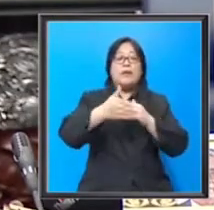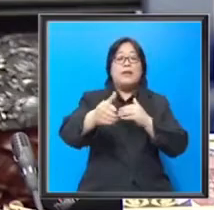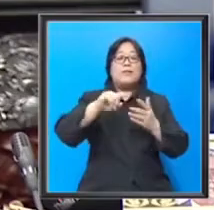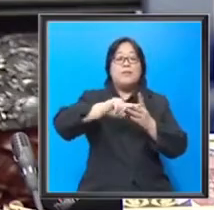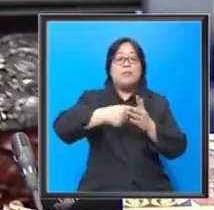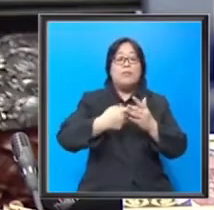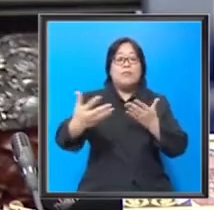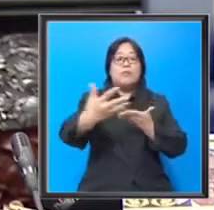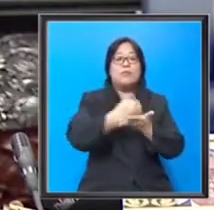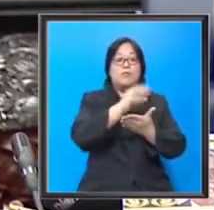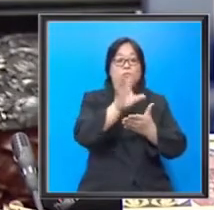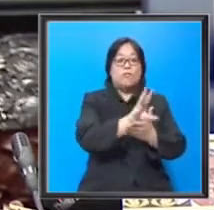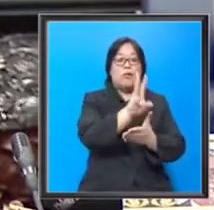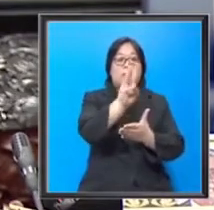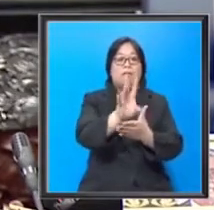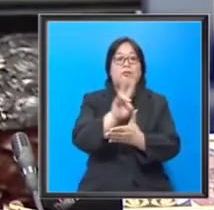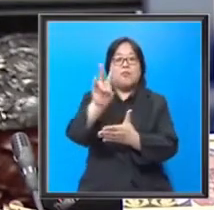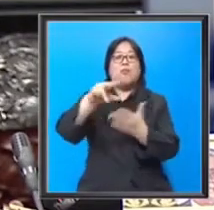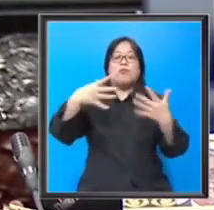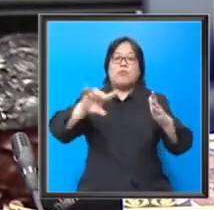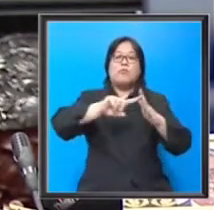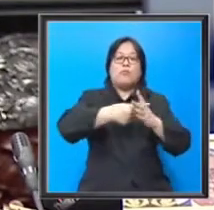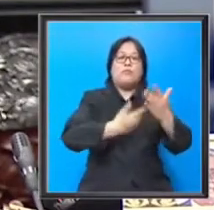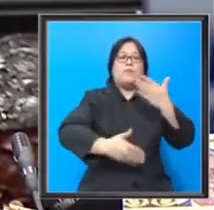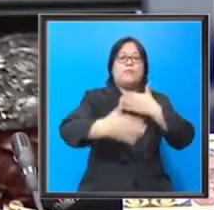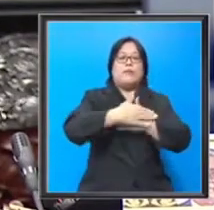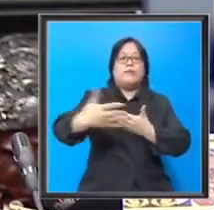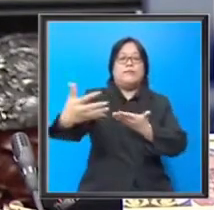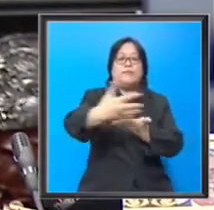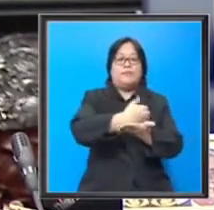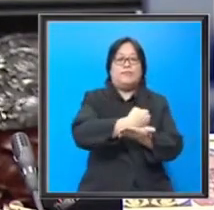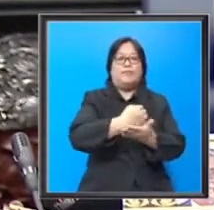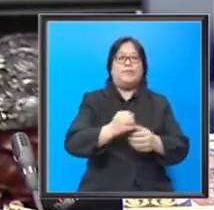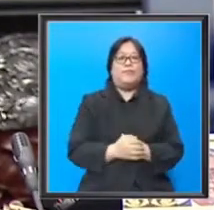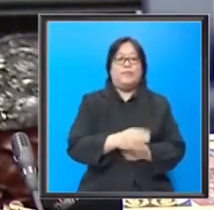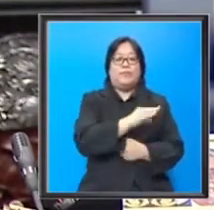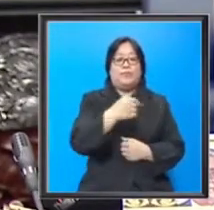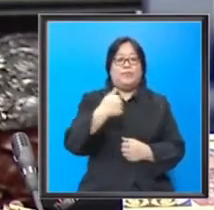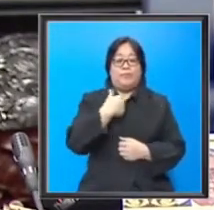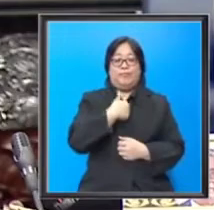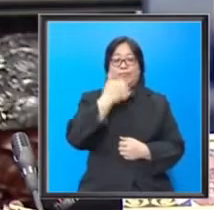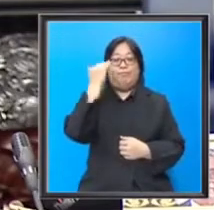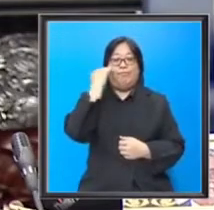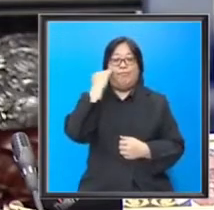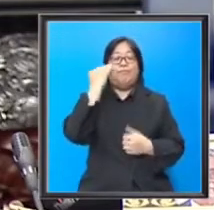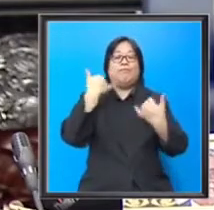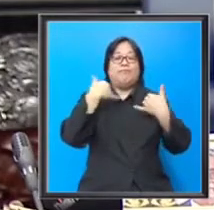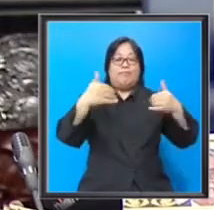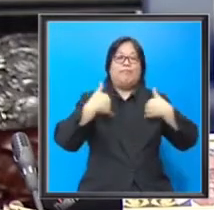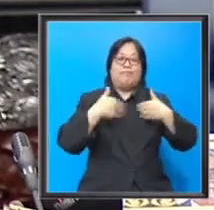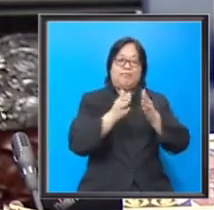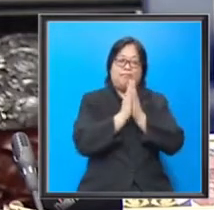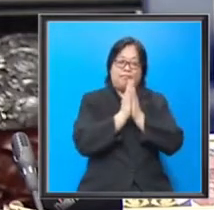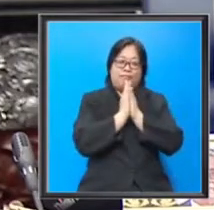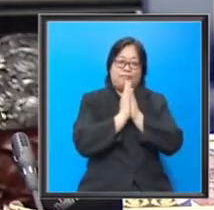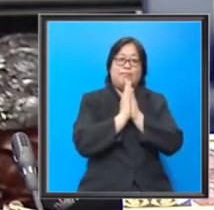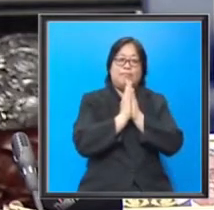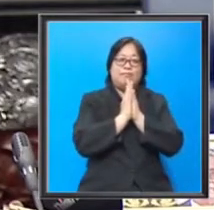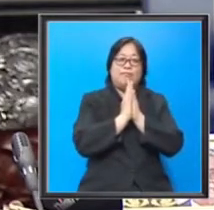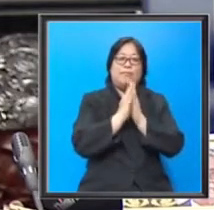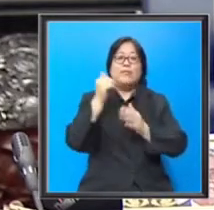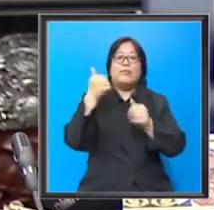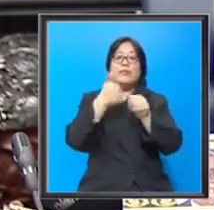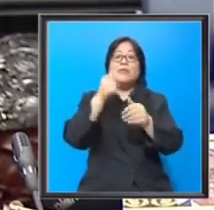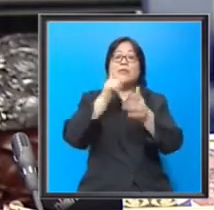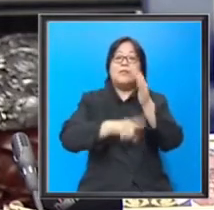balikan terjun dan mulailah Yaudah Bermuda ingles stakat ini dan kita menyadari masih ada rayuan Seperti apa